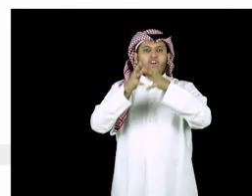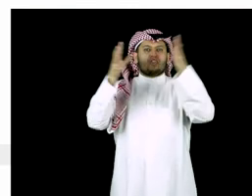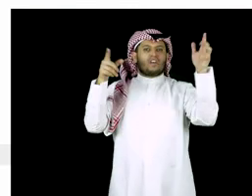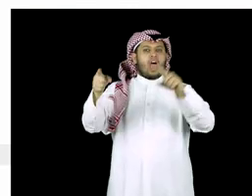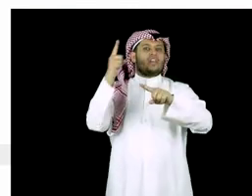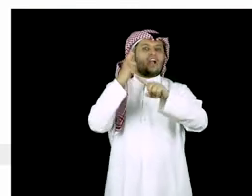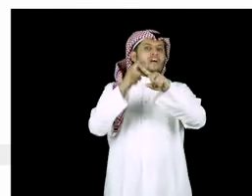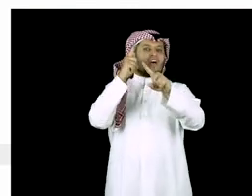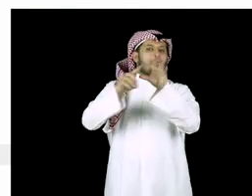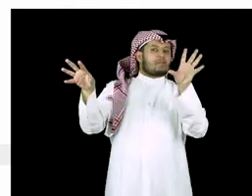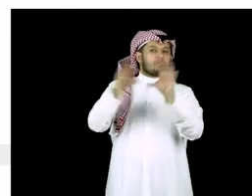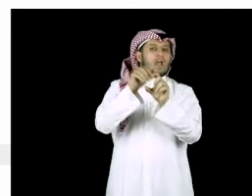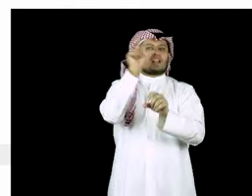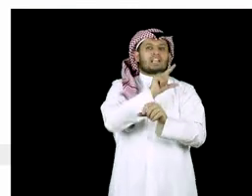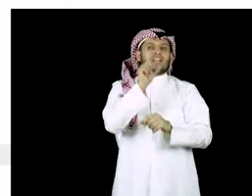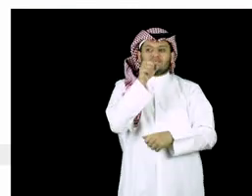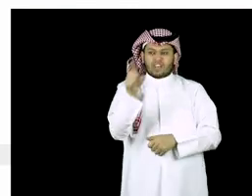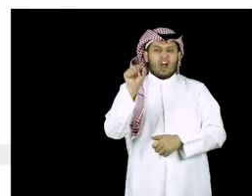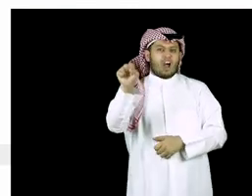الكفر.